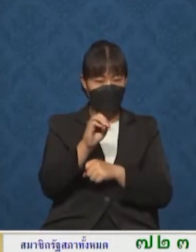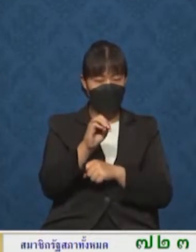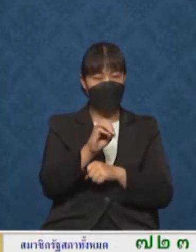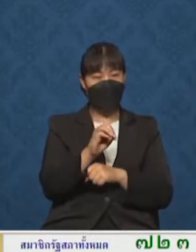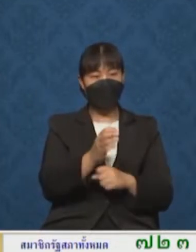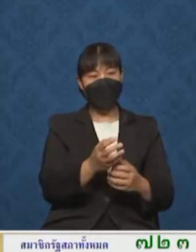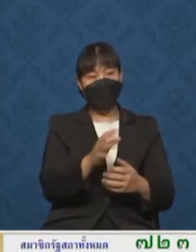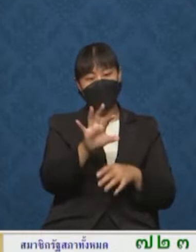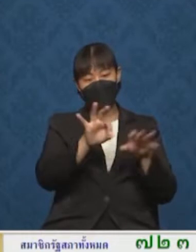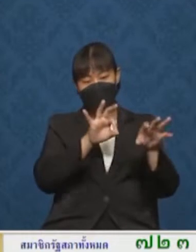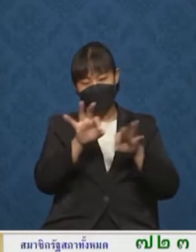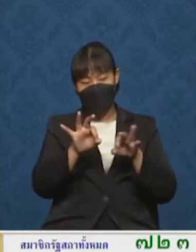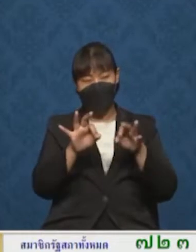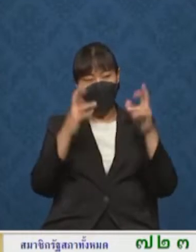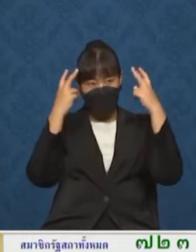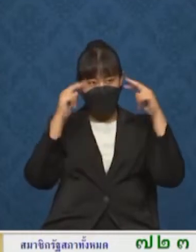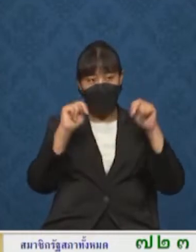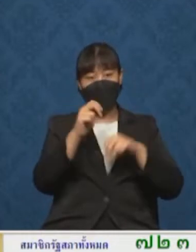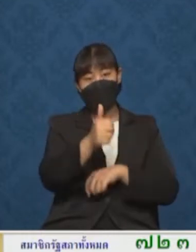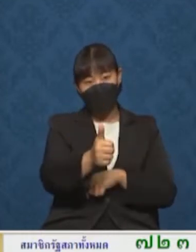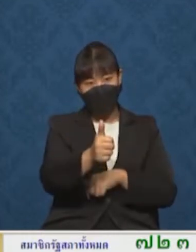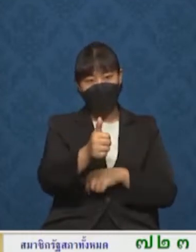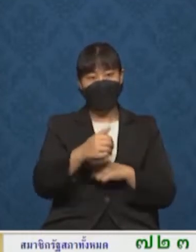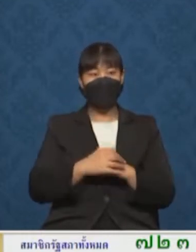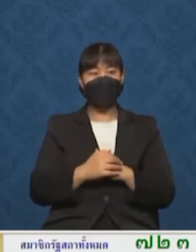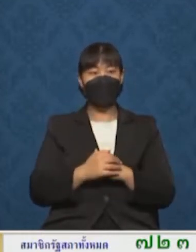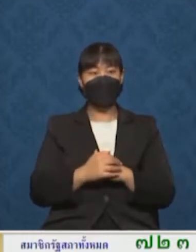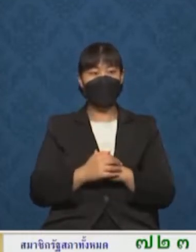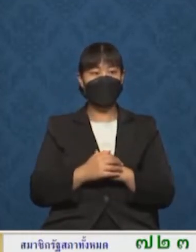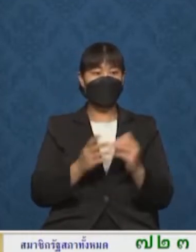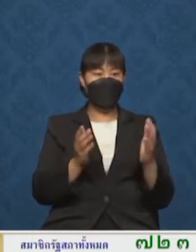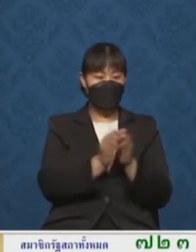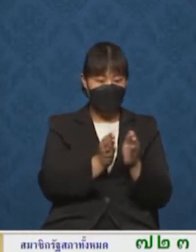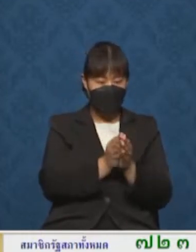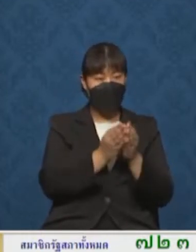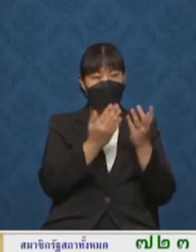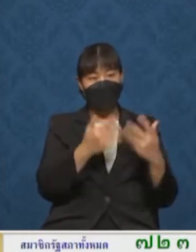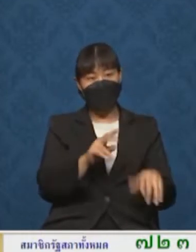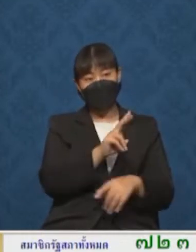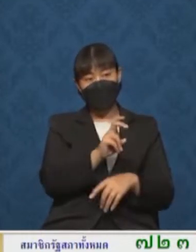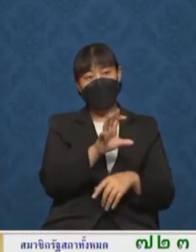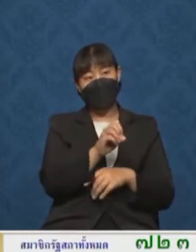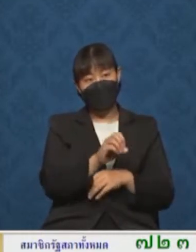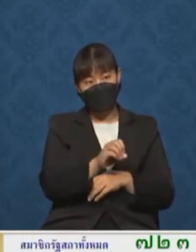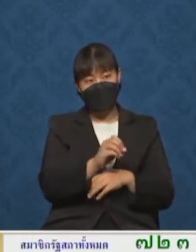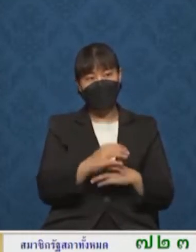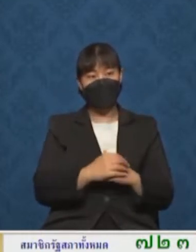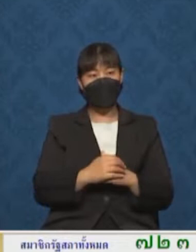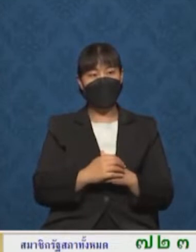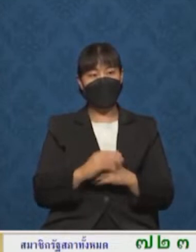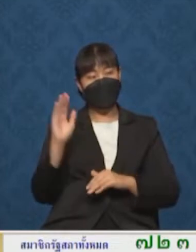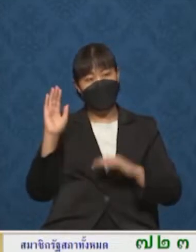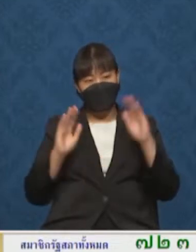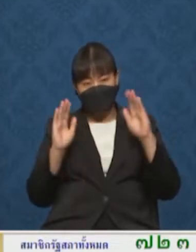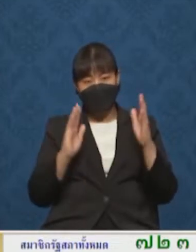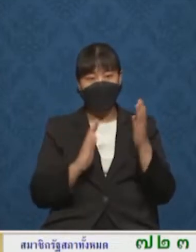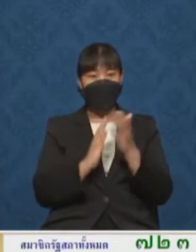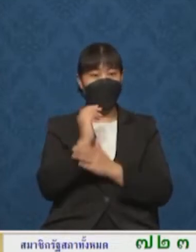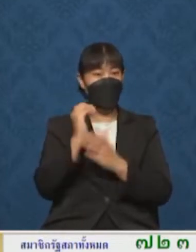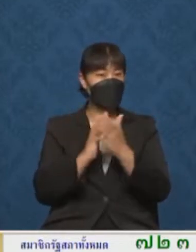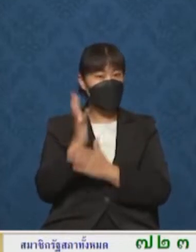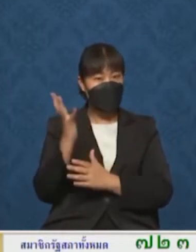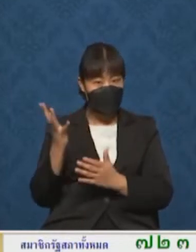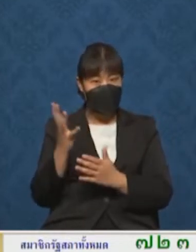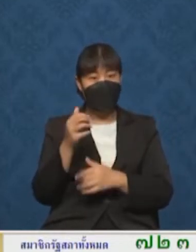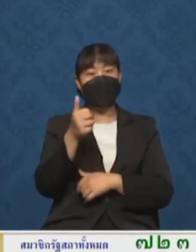้250 มามเสียงตนอยู่แล้2. สามารถที่มาโวท จะให้ผ่านรฐพนุหรไมผ่านรฐพนุ